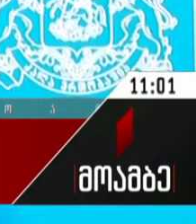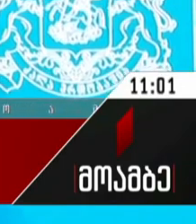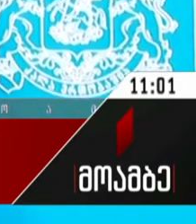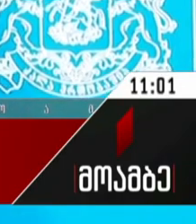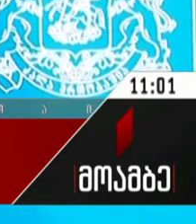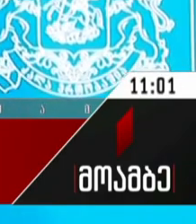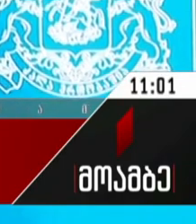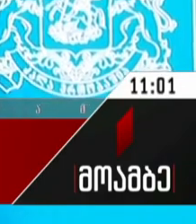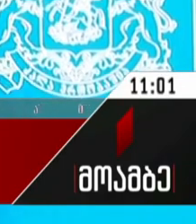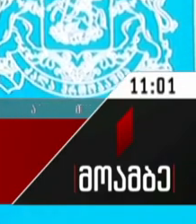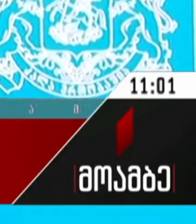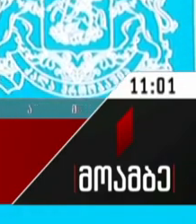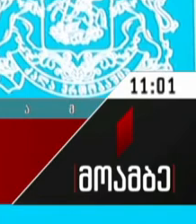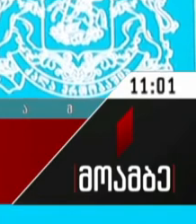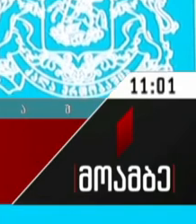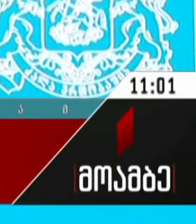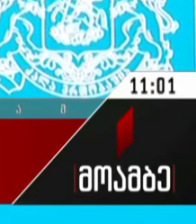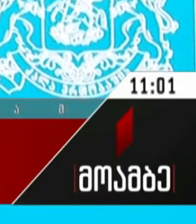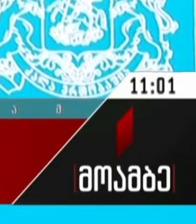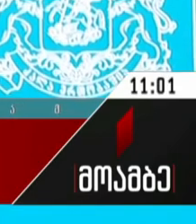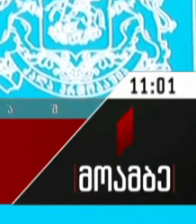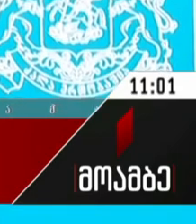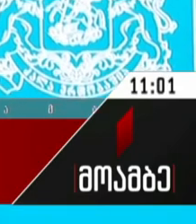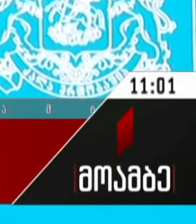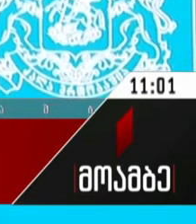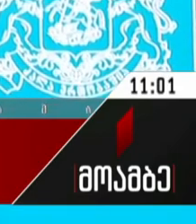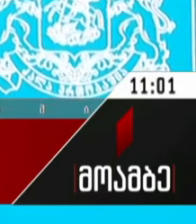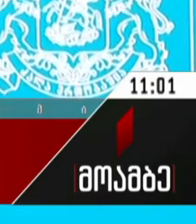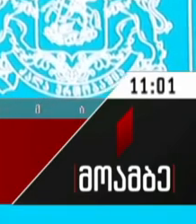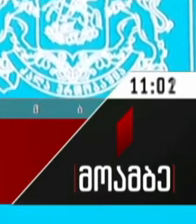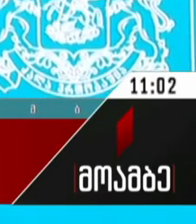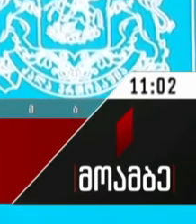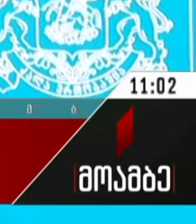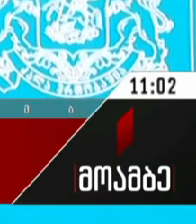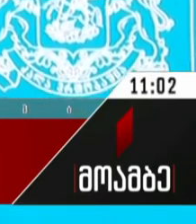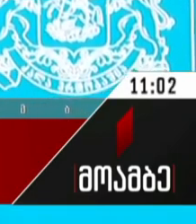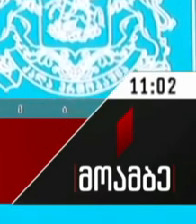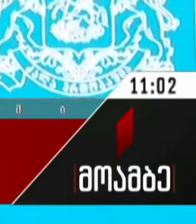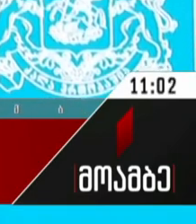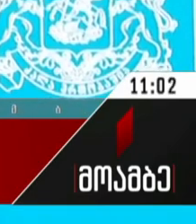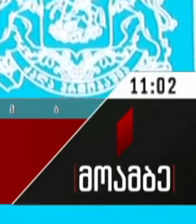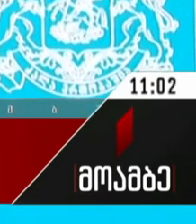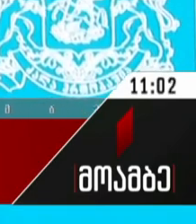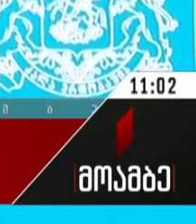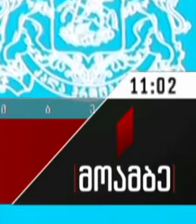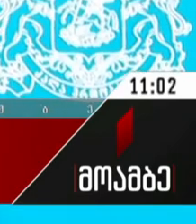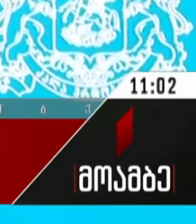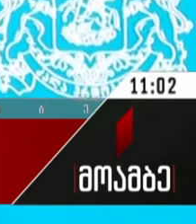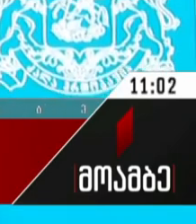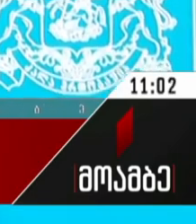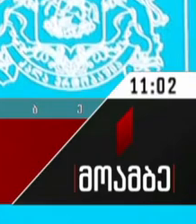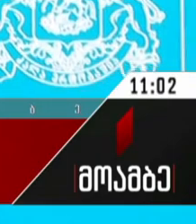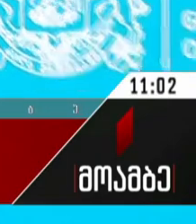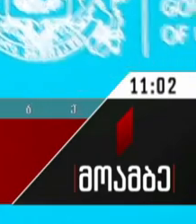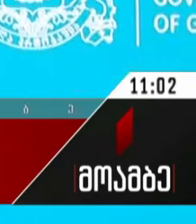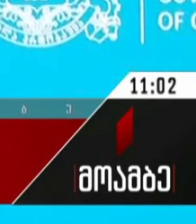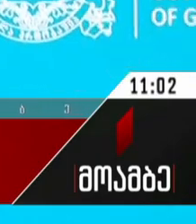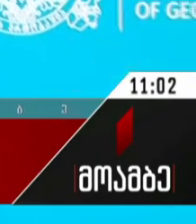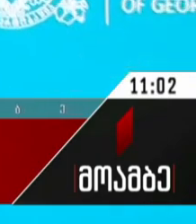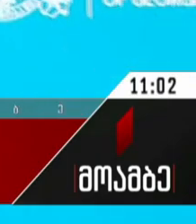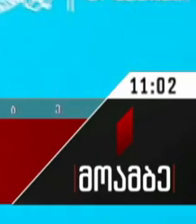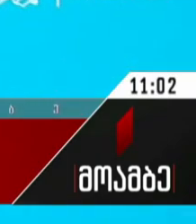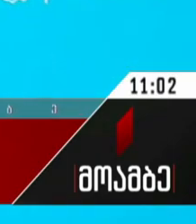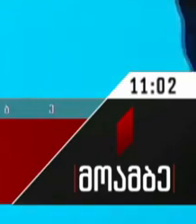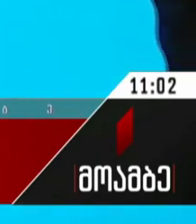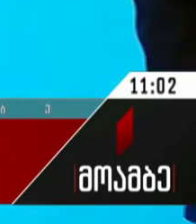რაც შეეხება მის შემცვლელს, მე მინდა საგარეო საქმეთა მინისტრის თანამდებობაზე წარმოგიდგინოთ მთავრობის ადმინისტრაციის